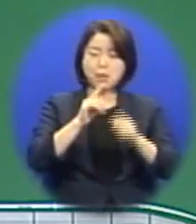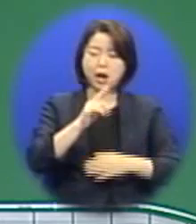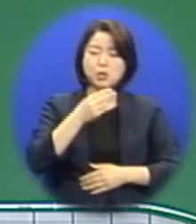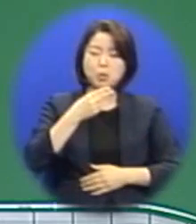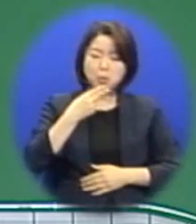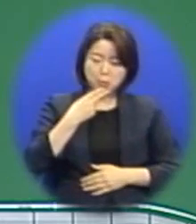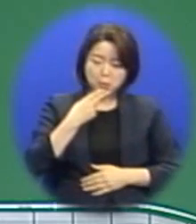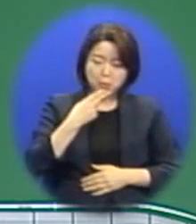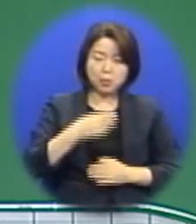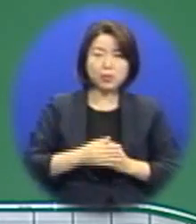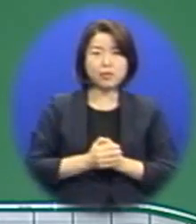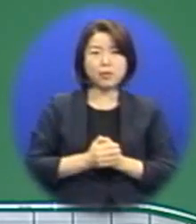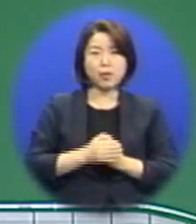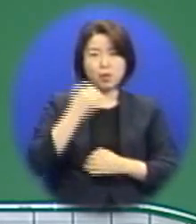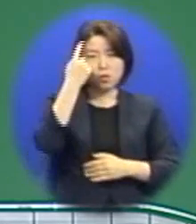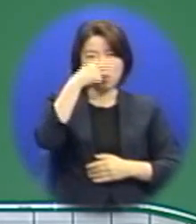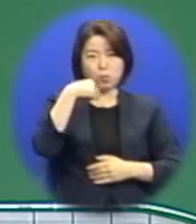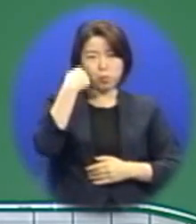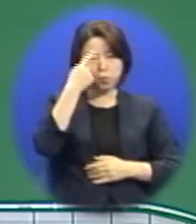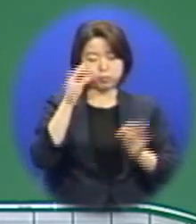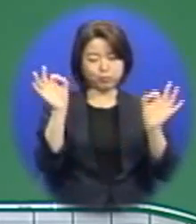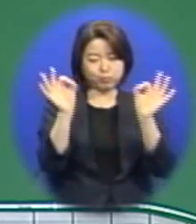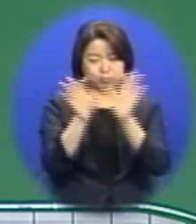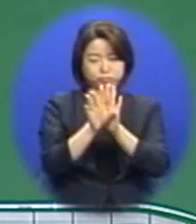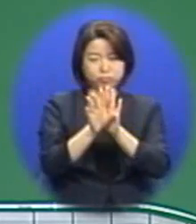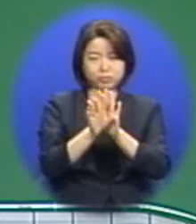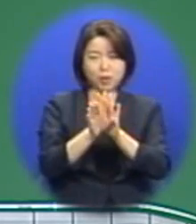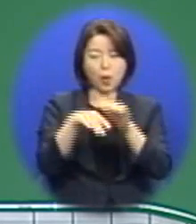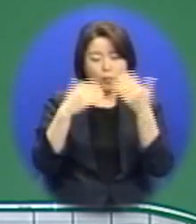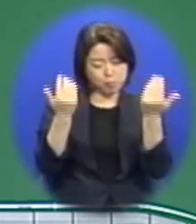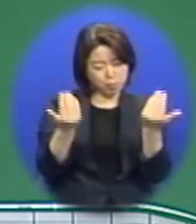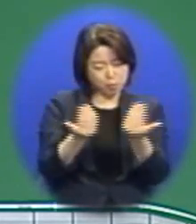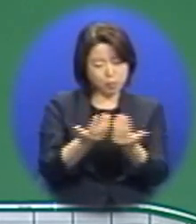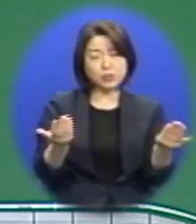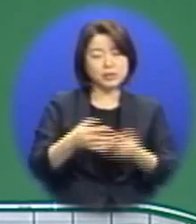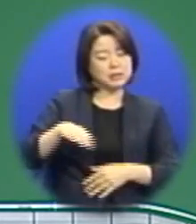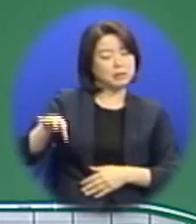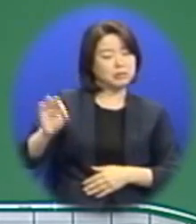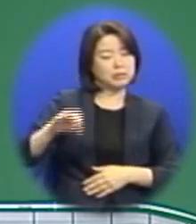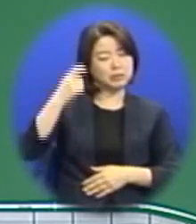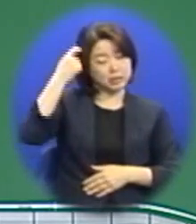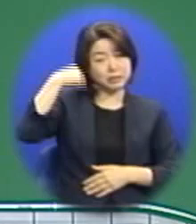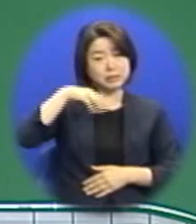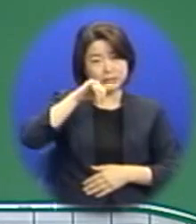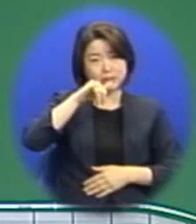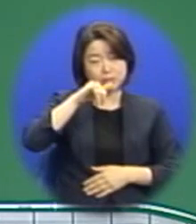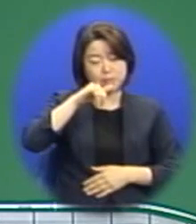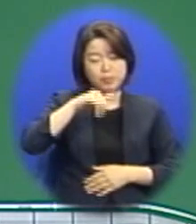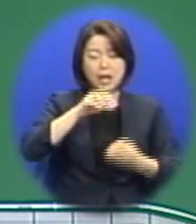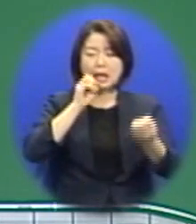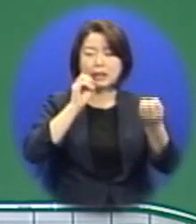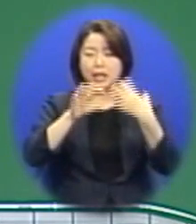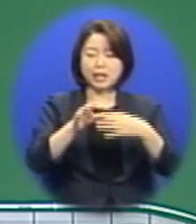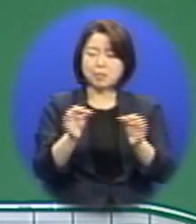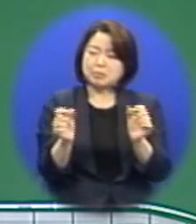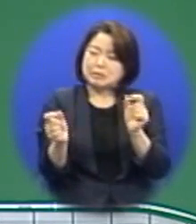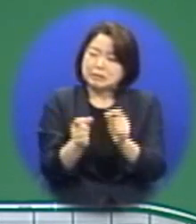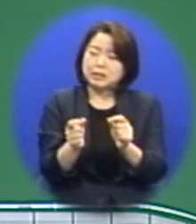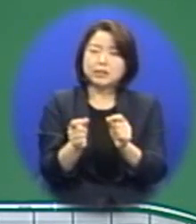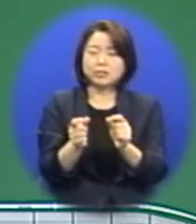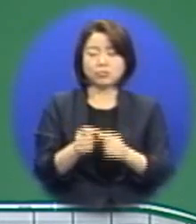없어지고, 뭐, 표정도 없어지고, 만사가 다 귀찮고, 대답도 항상 단답입니다.